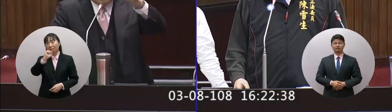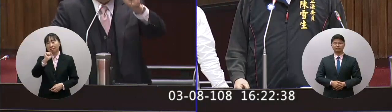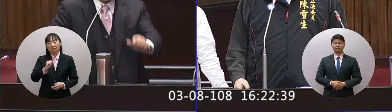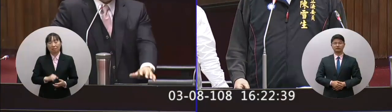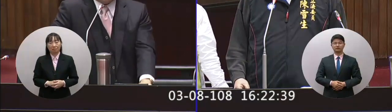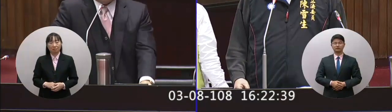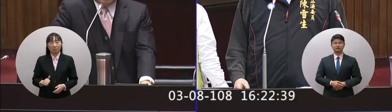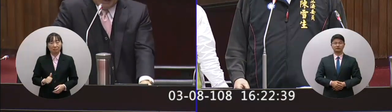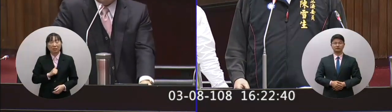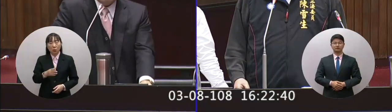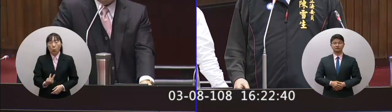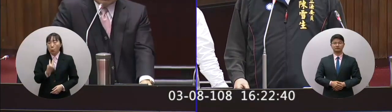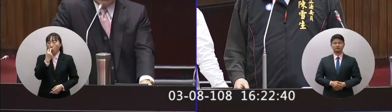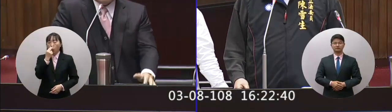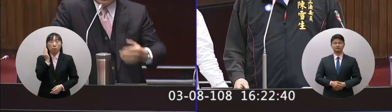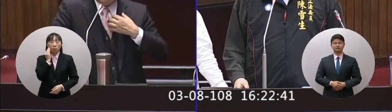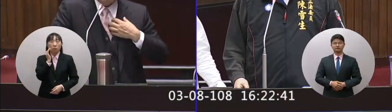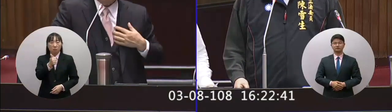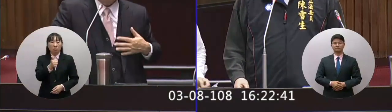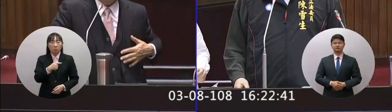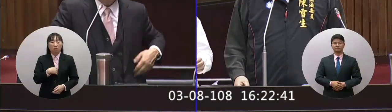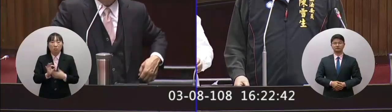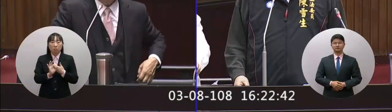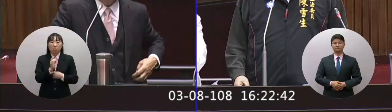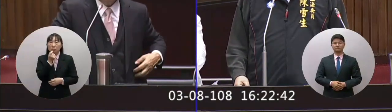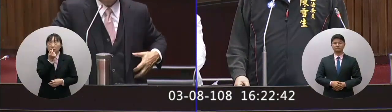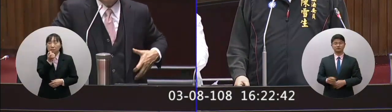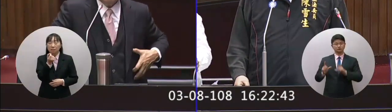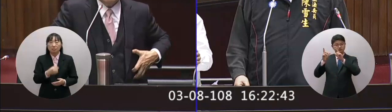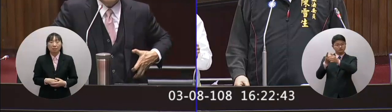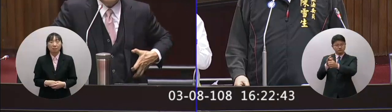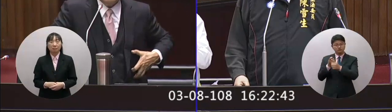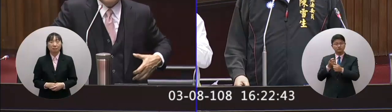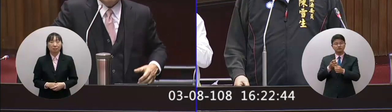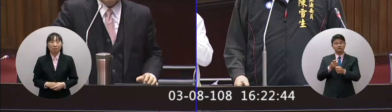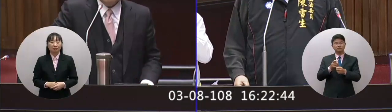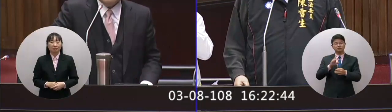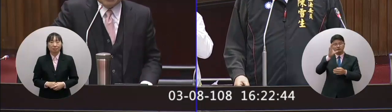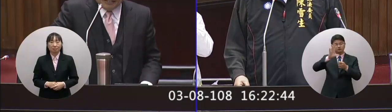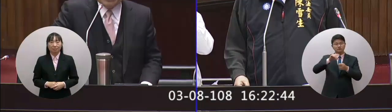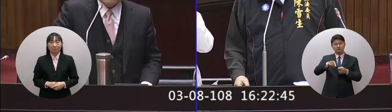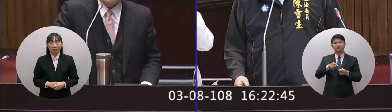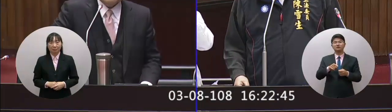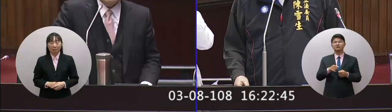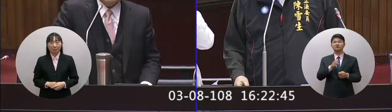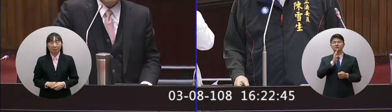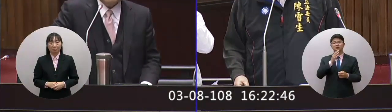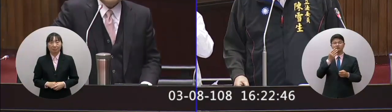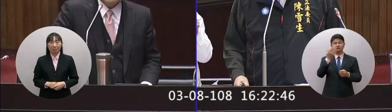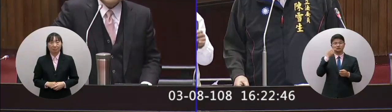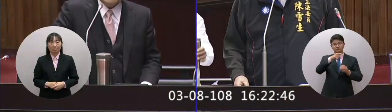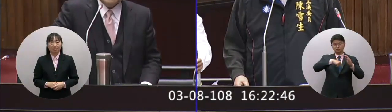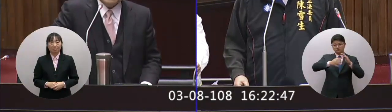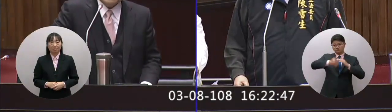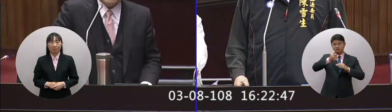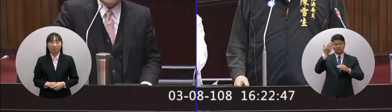是真的特别香，特别好，有尝了几口。 我们东引高粱的国宴酒，就是在院长、在县长、台